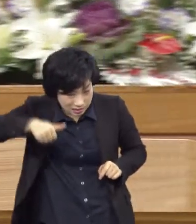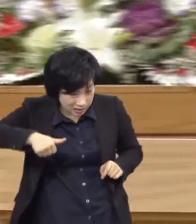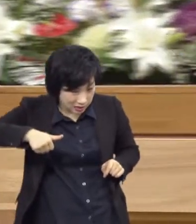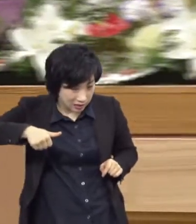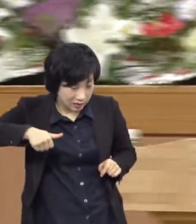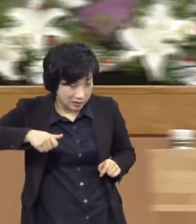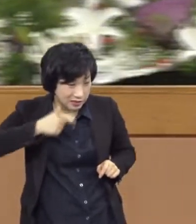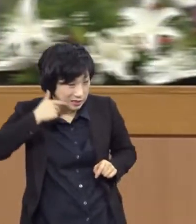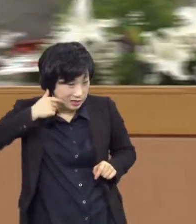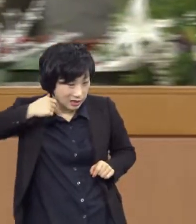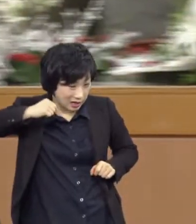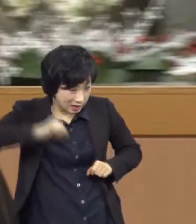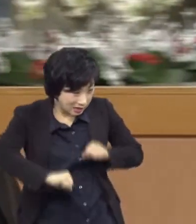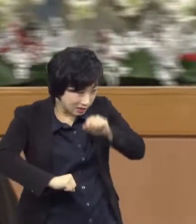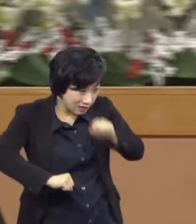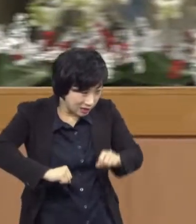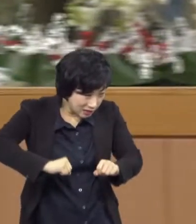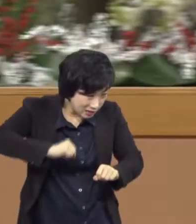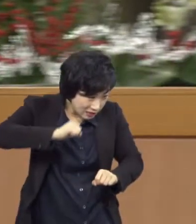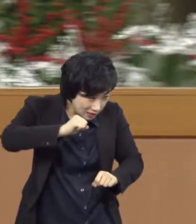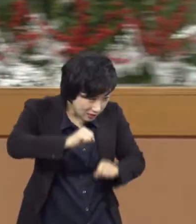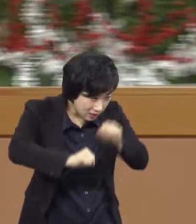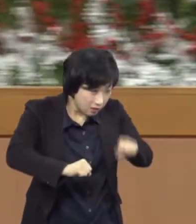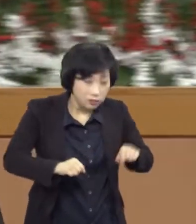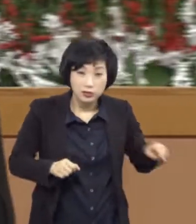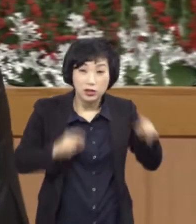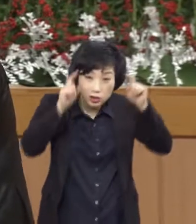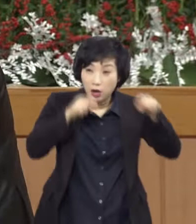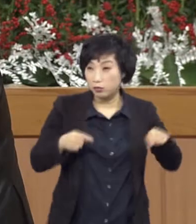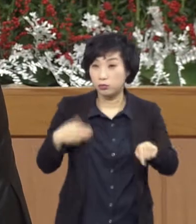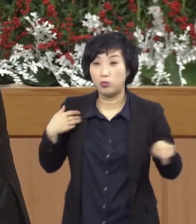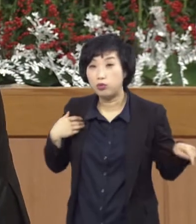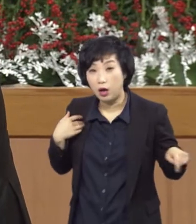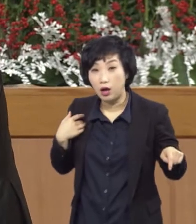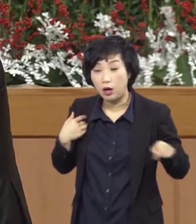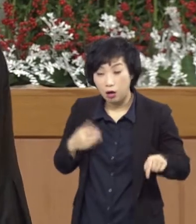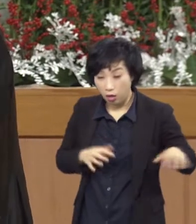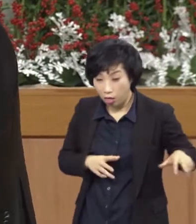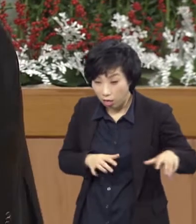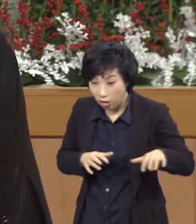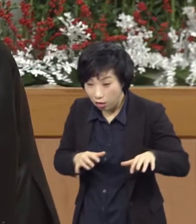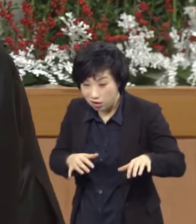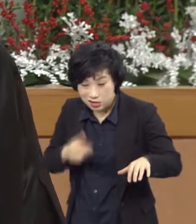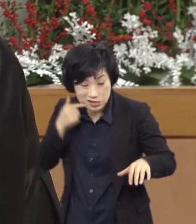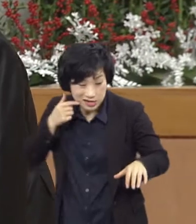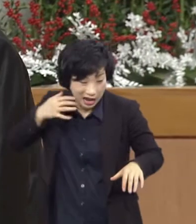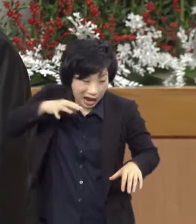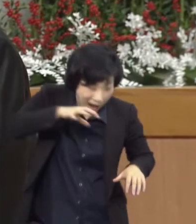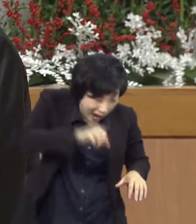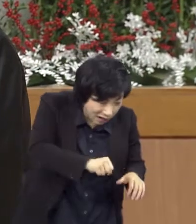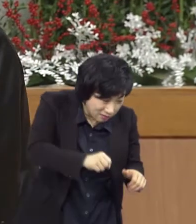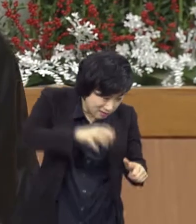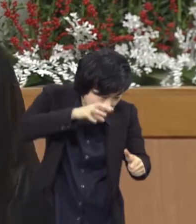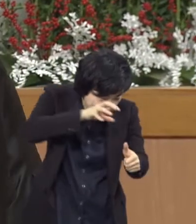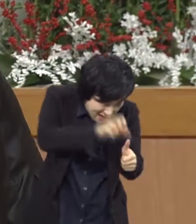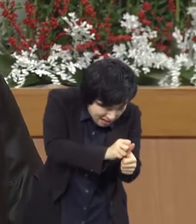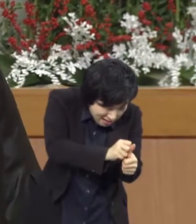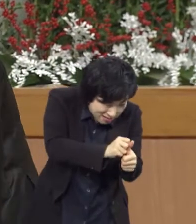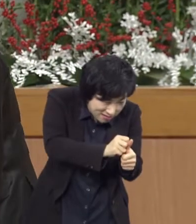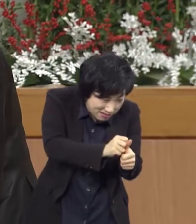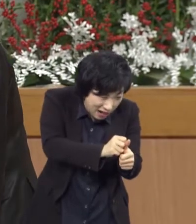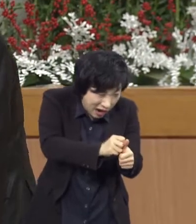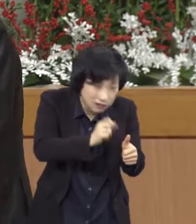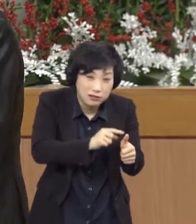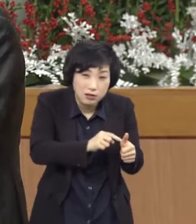앞으로 갑니다. 이리인지도 모르니까 갑니다. 가다 물려서 죽습니다. 죽어도 아무 상관없습니다. 이런 답답한